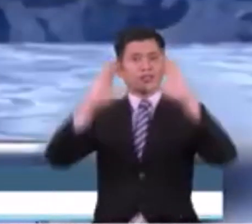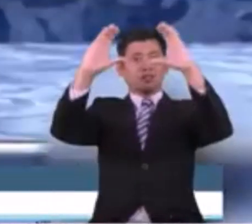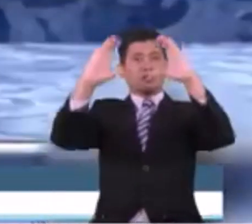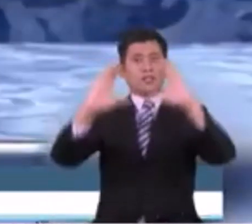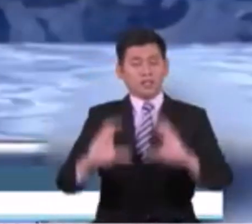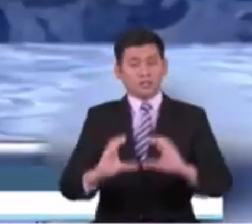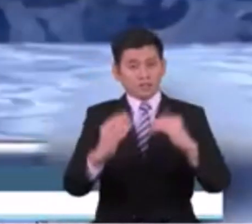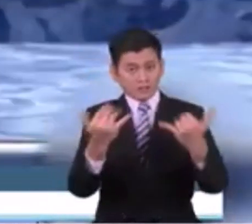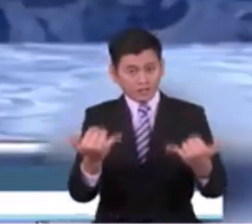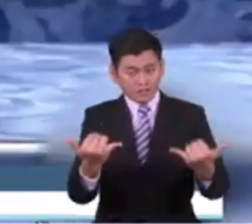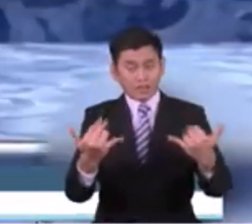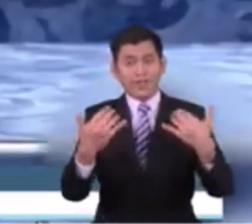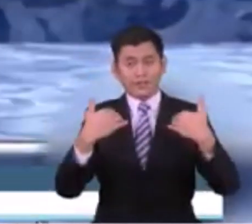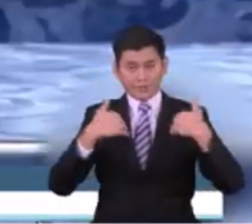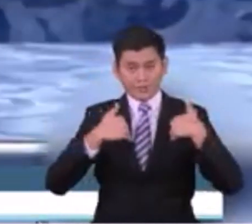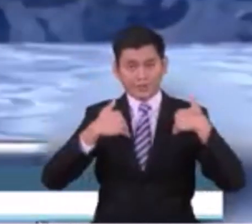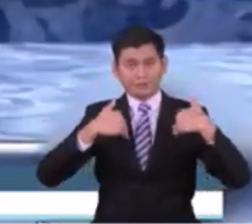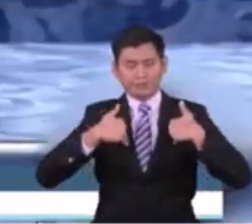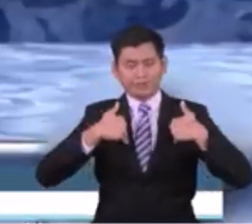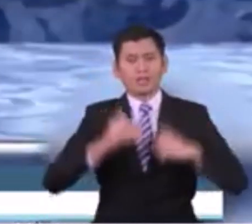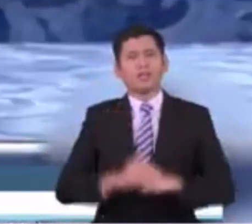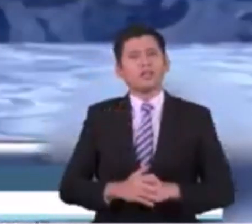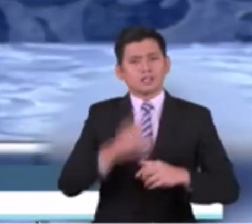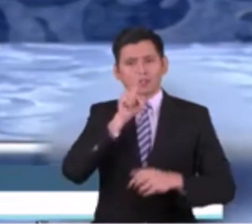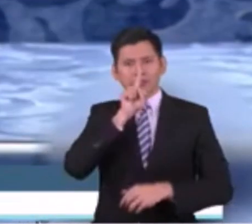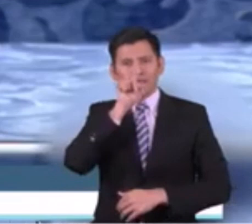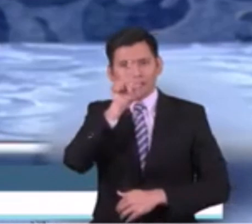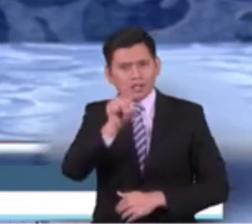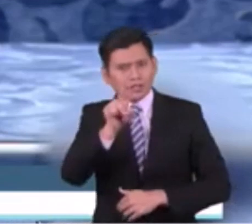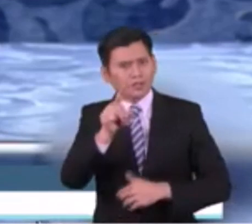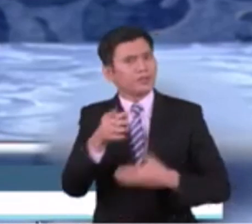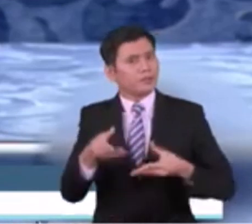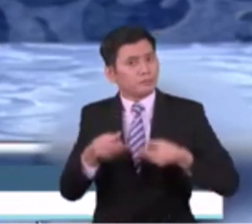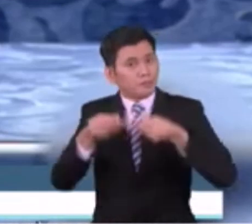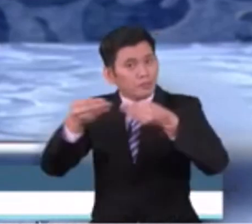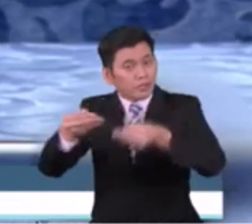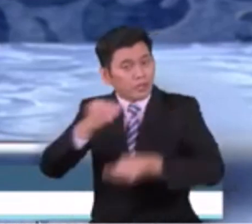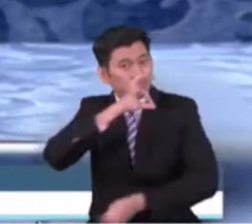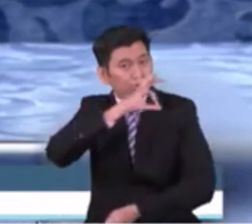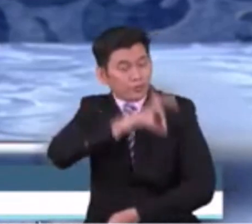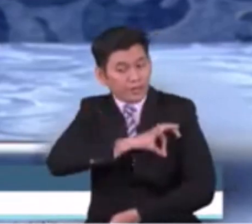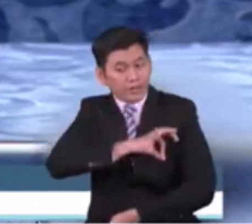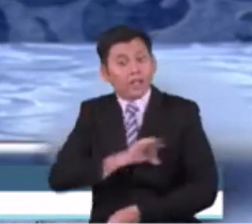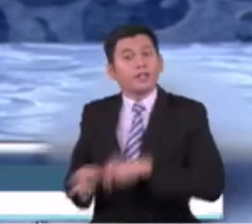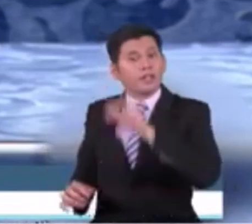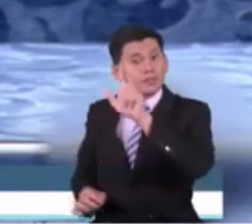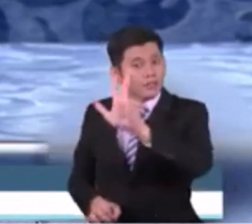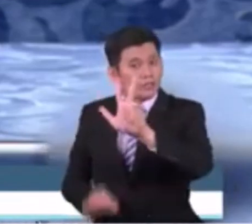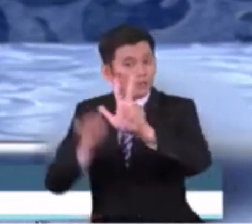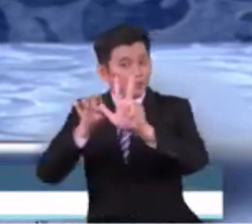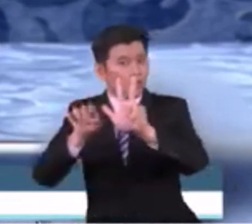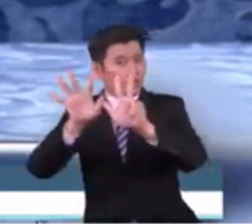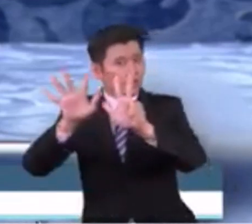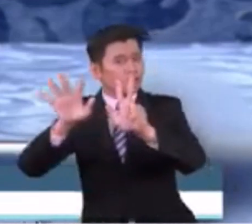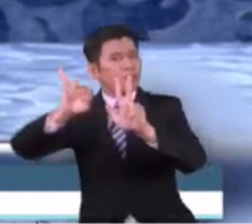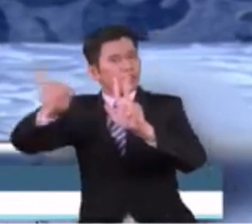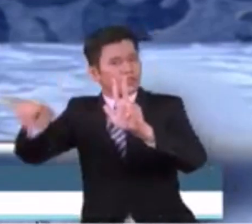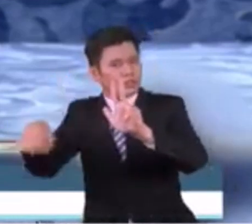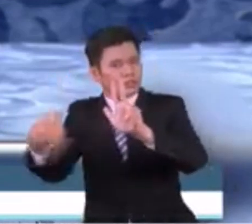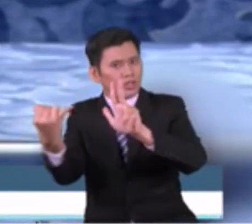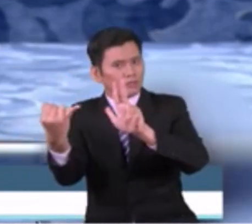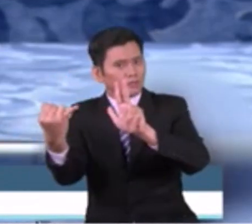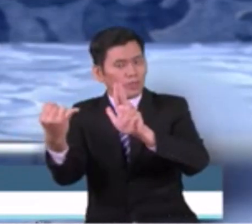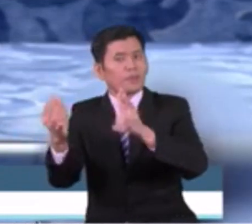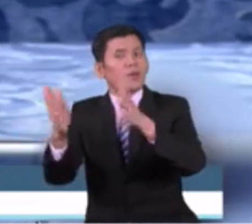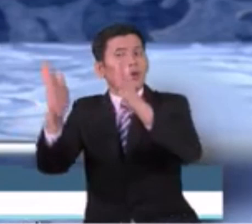Pendekatan yang ada sekarang ini memberi keuntungan kepada 3.5 juta orang